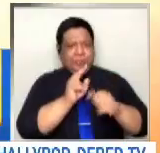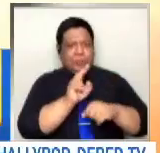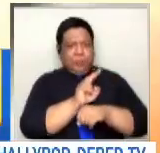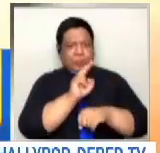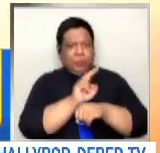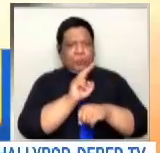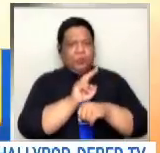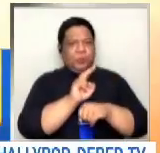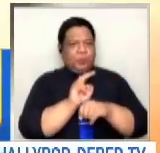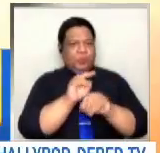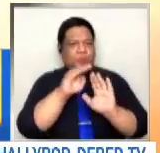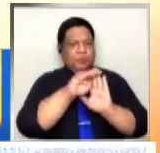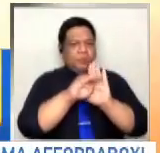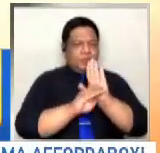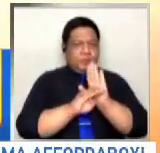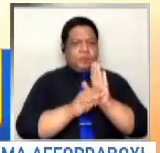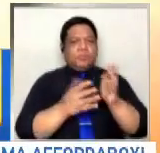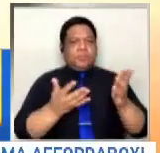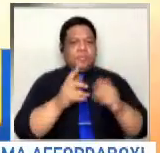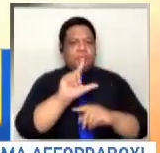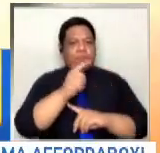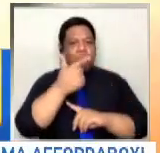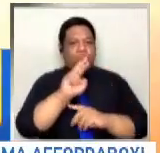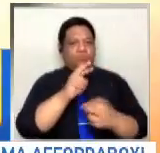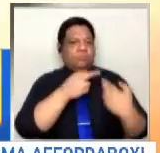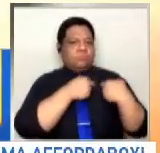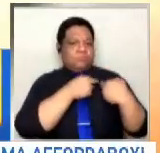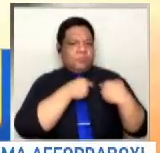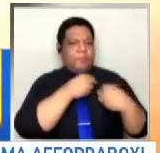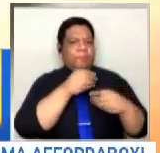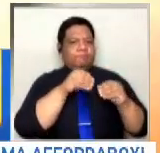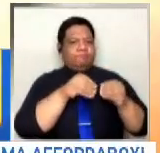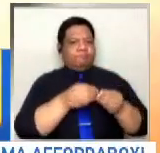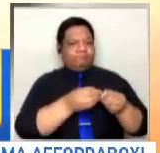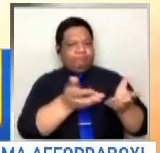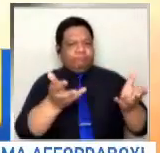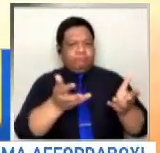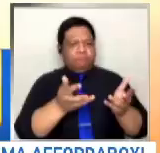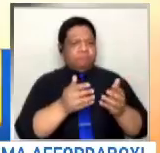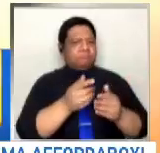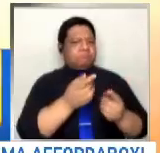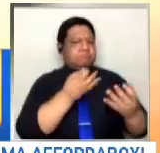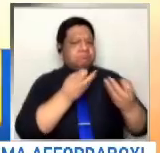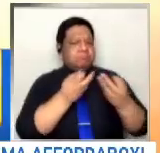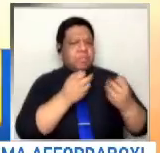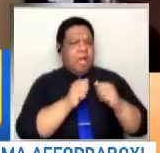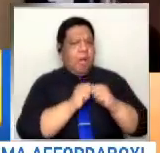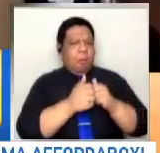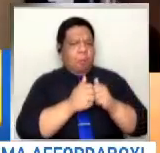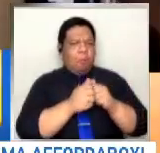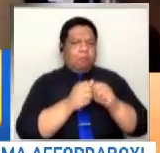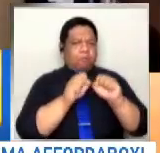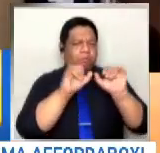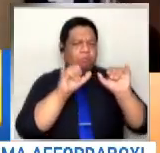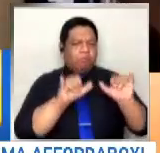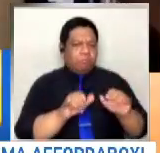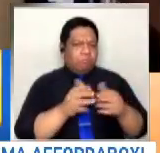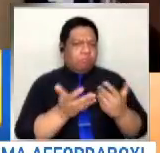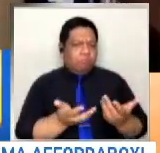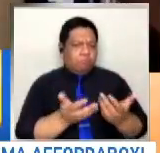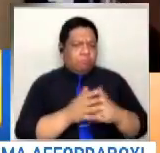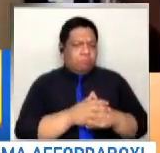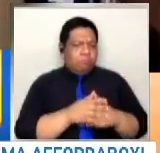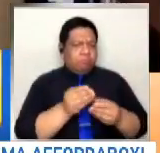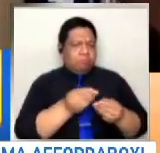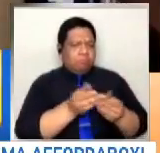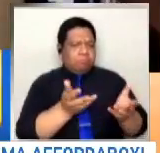ito. Pakipaliwanag, Usec, paano magiging sistema? Well, Ivan, mag-meeting pa actually kami mamayang hapon para